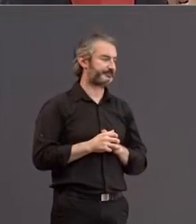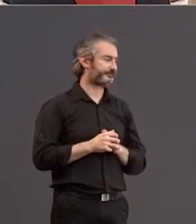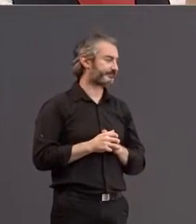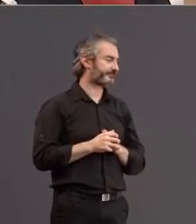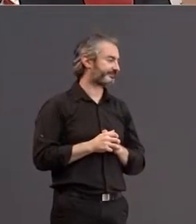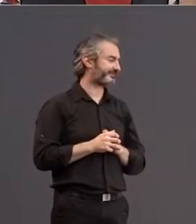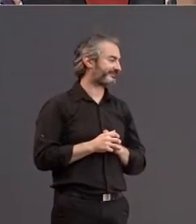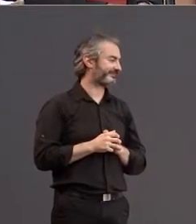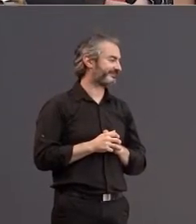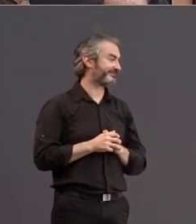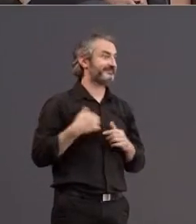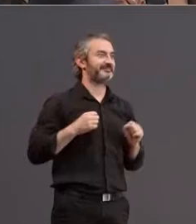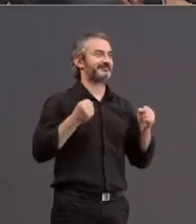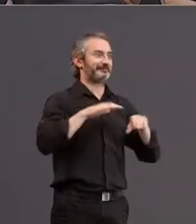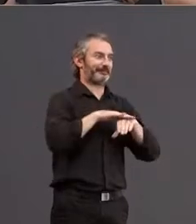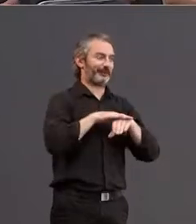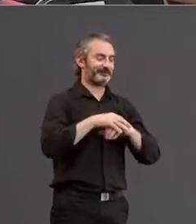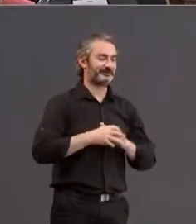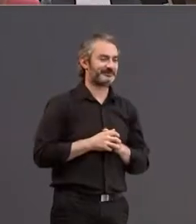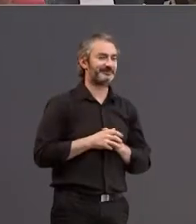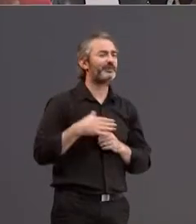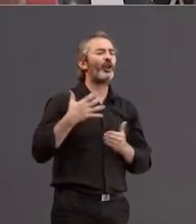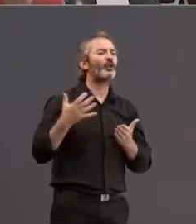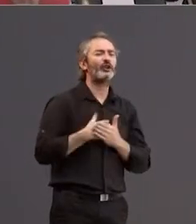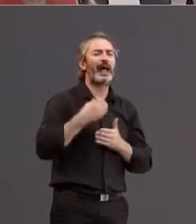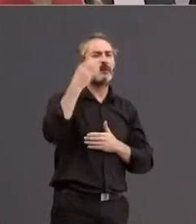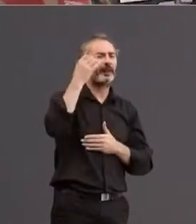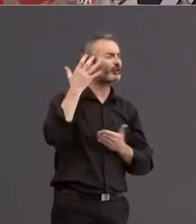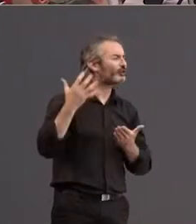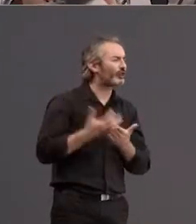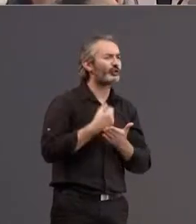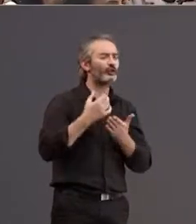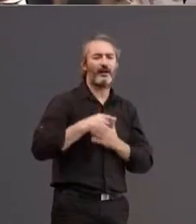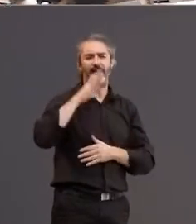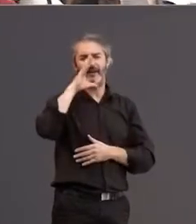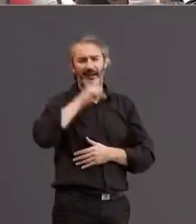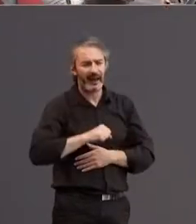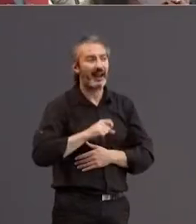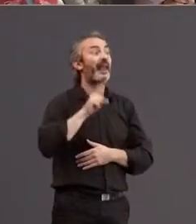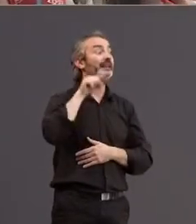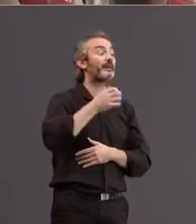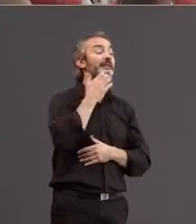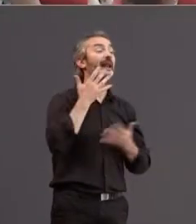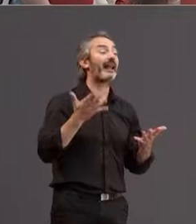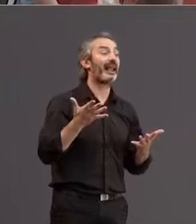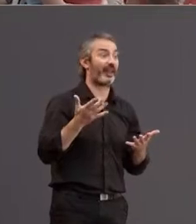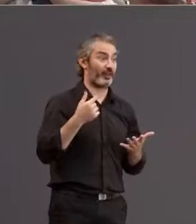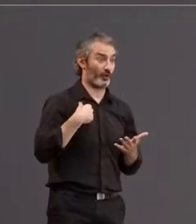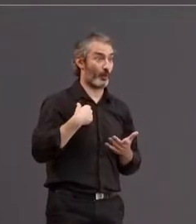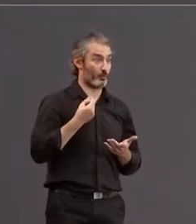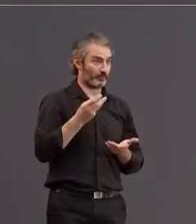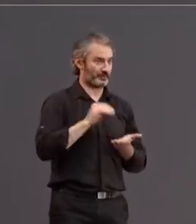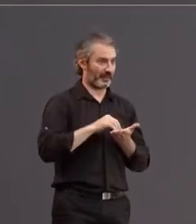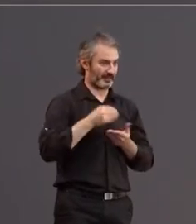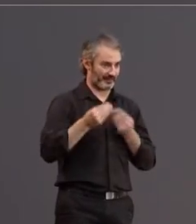Què més? M'he posat nerviosa. Bé, de tot se n'aprèn, eh? De tot se n'aprèn. Se n'aprèn dels errors, se n'aprèn també, per exemple, una cosa que faig molt i